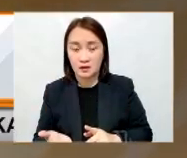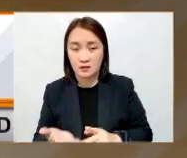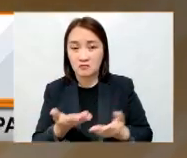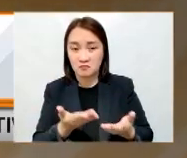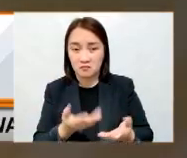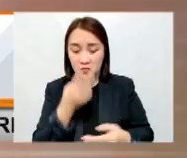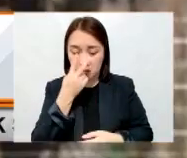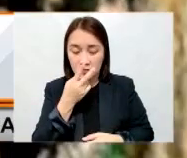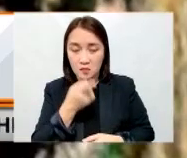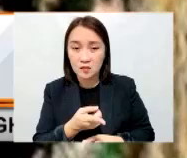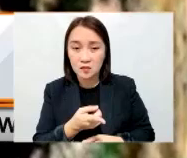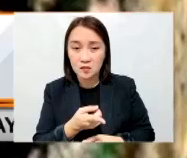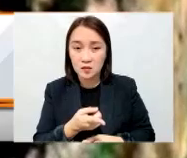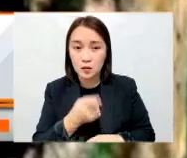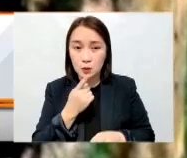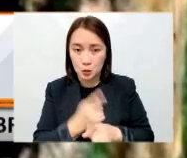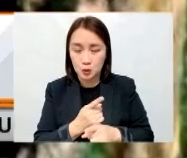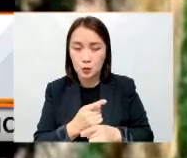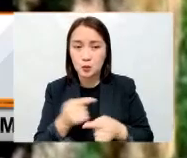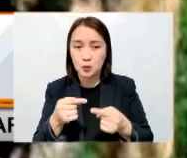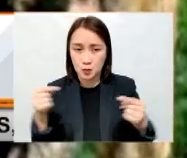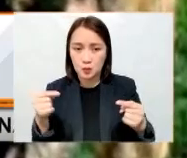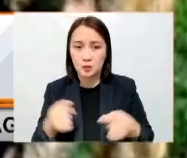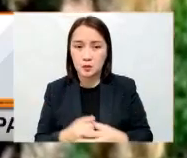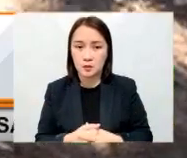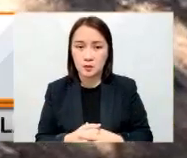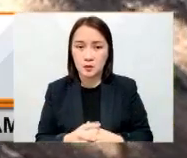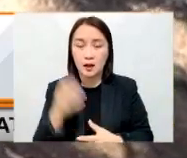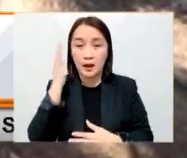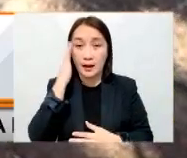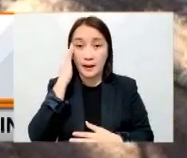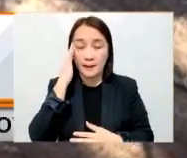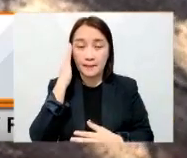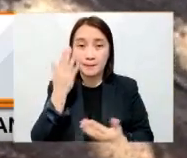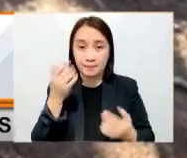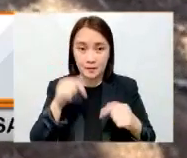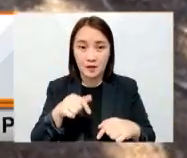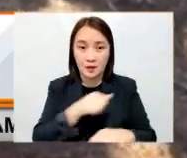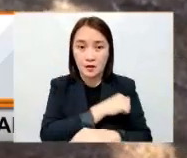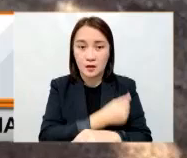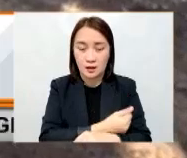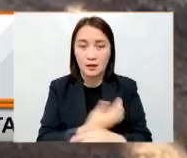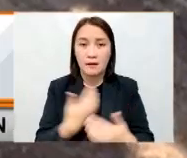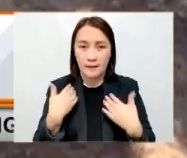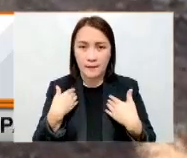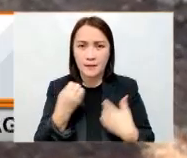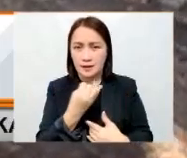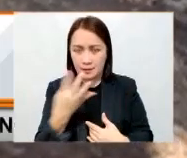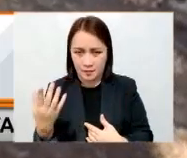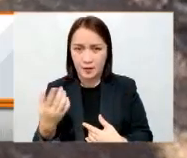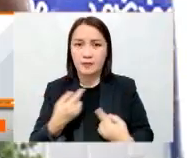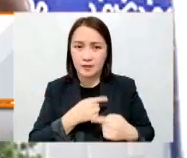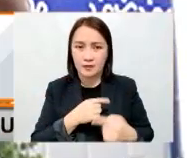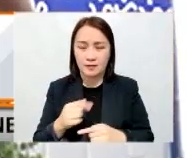kalaban. Patuloy pang inaalam ng otoridad ang ulat na may iba pang napatay at nasugatan mula sa armadong grupo. Ayon sa